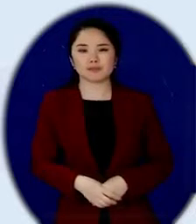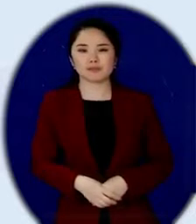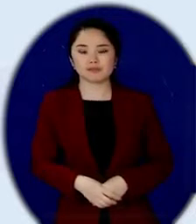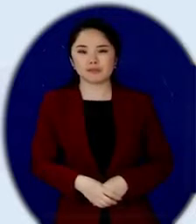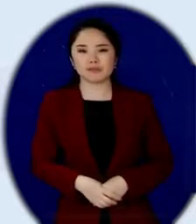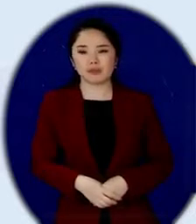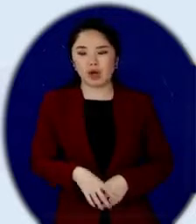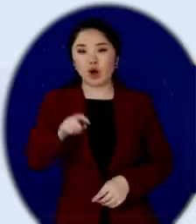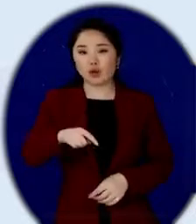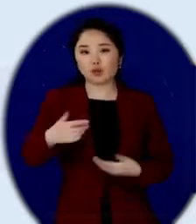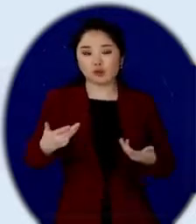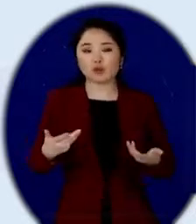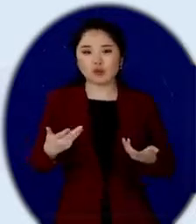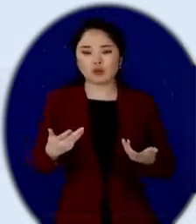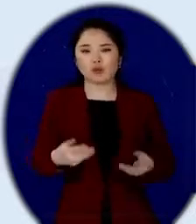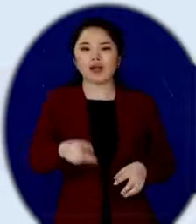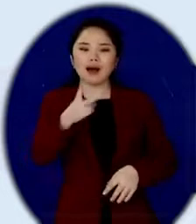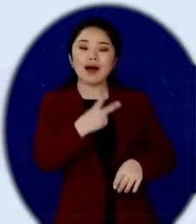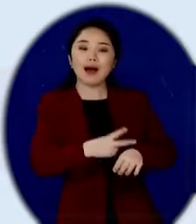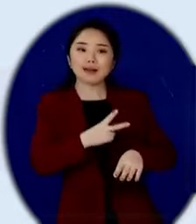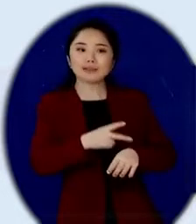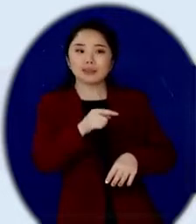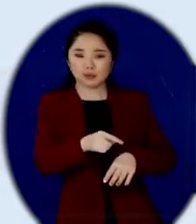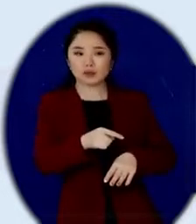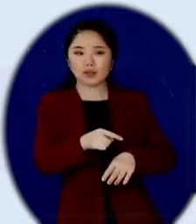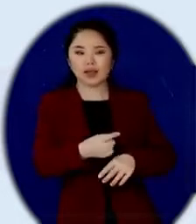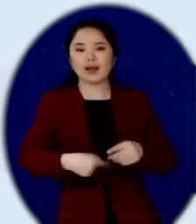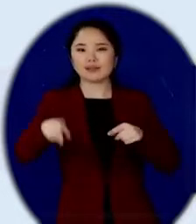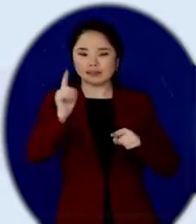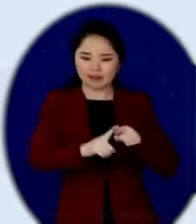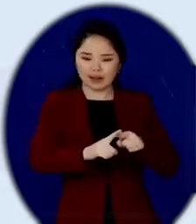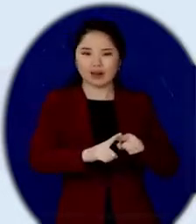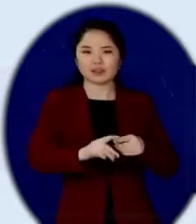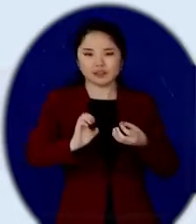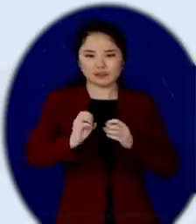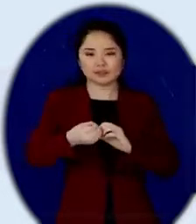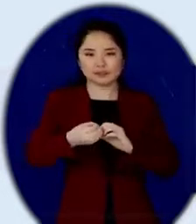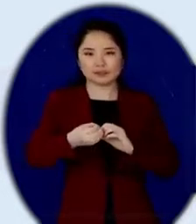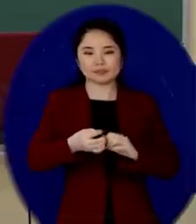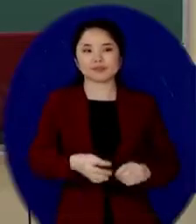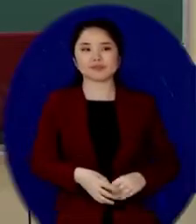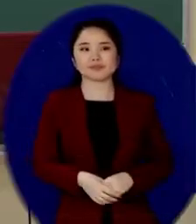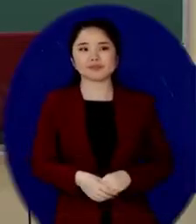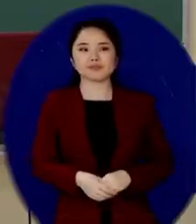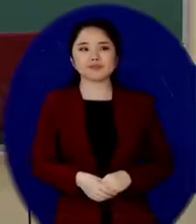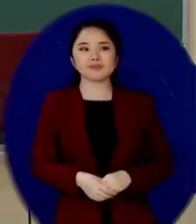За тэгвэл бүгдээрээ харандаануудаа дахин загварчлаа.